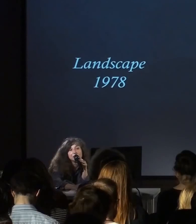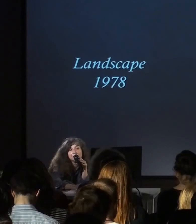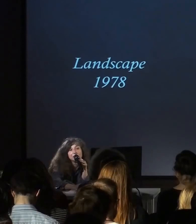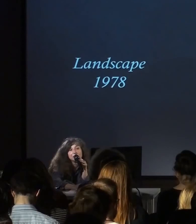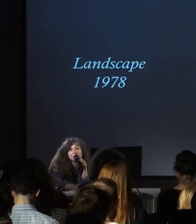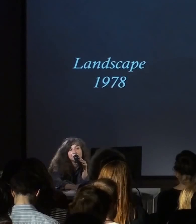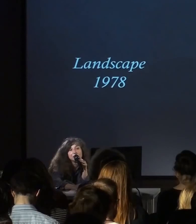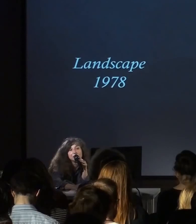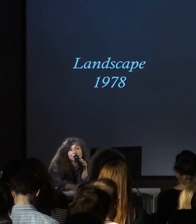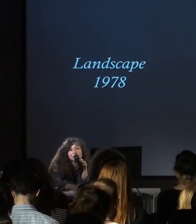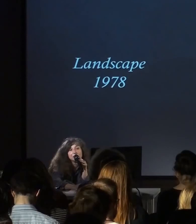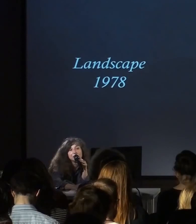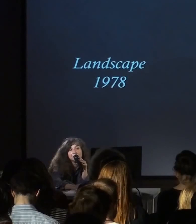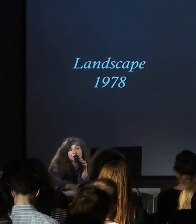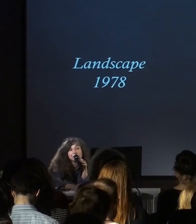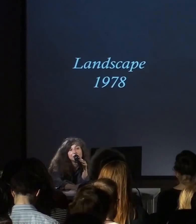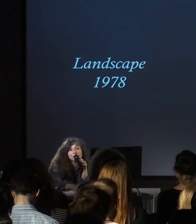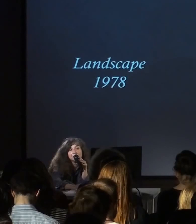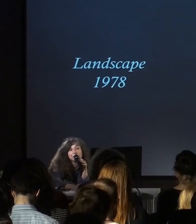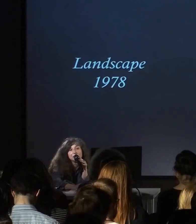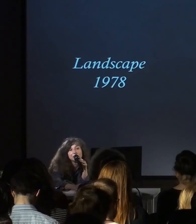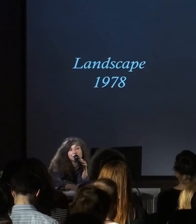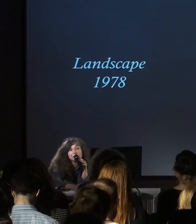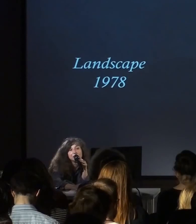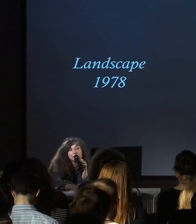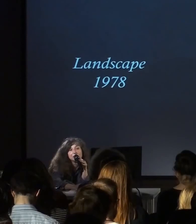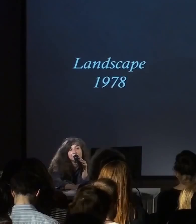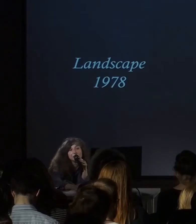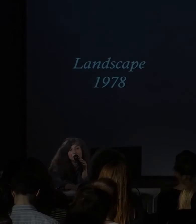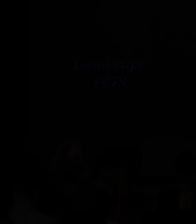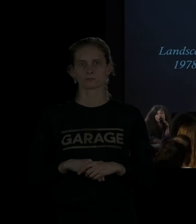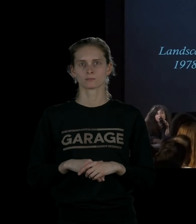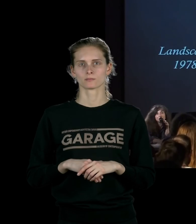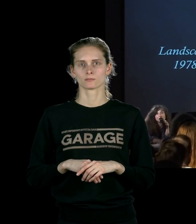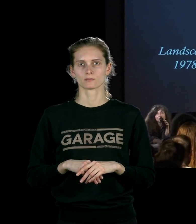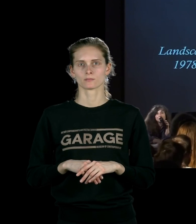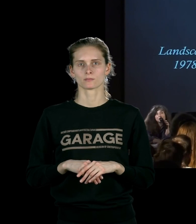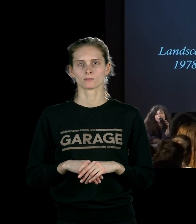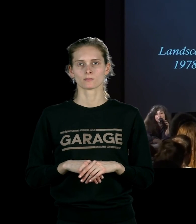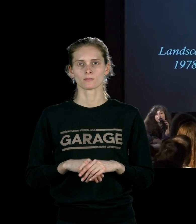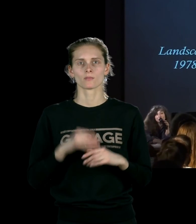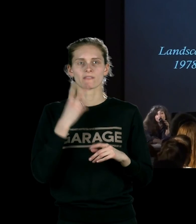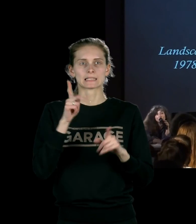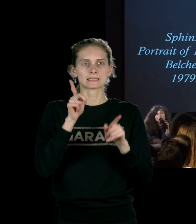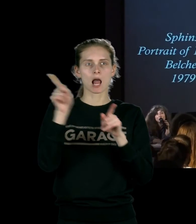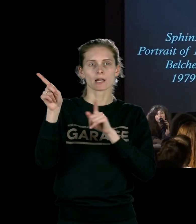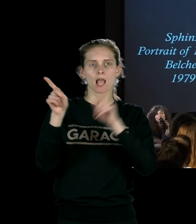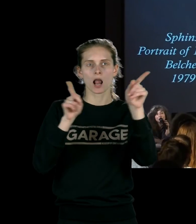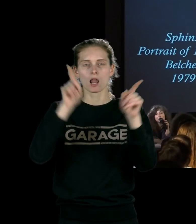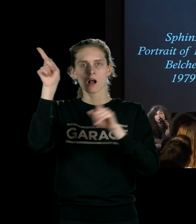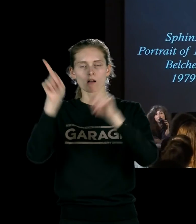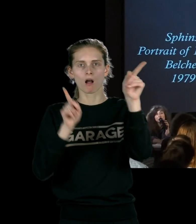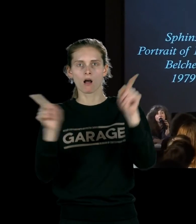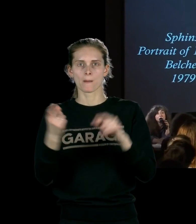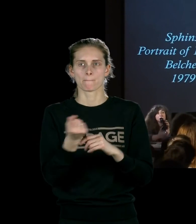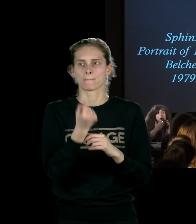из космоса. На верхней сфере в центре толстая красная стрелка. С этими самыми стрелочками, которые там появляются,